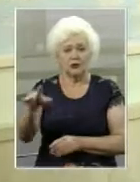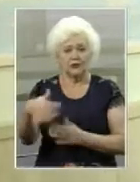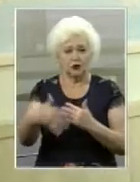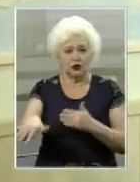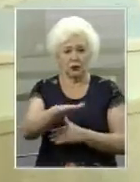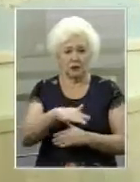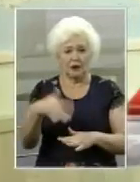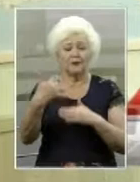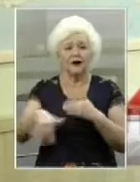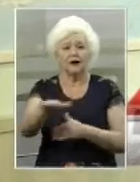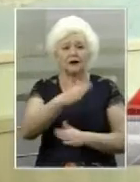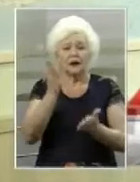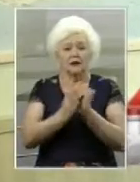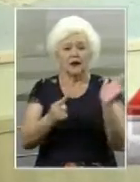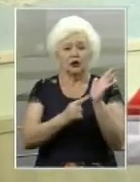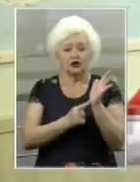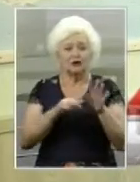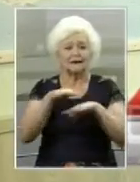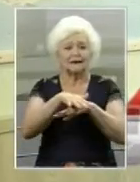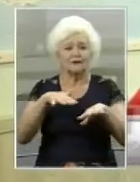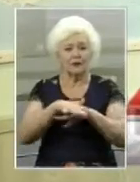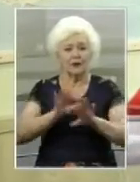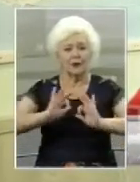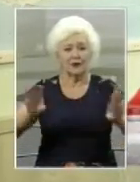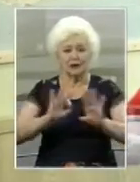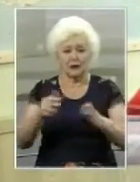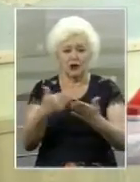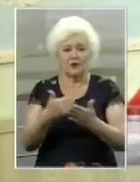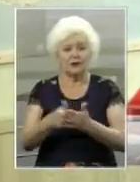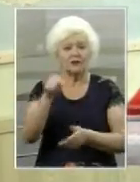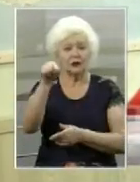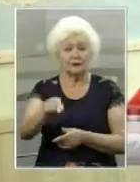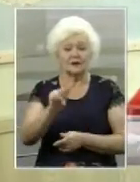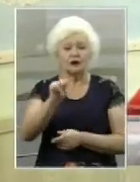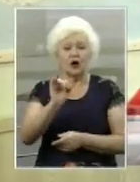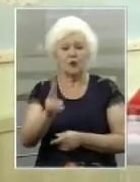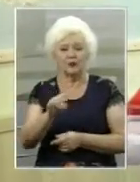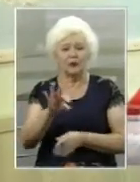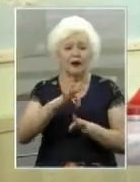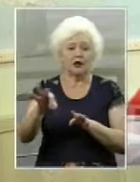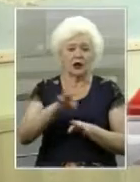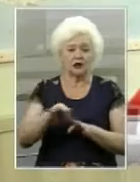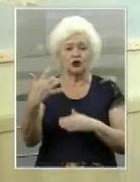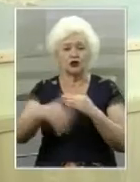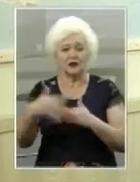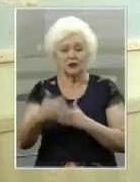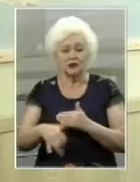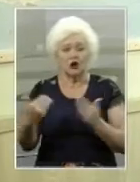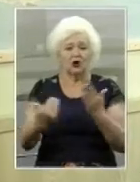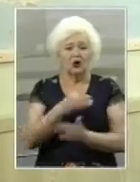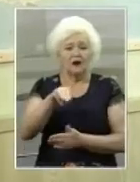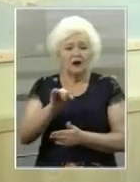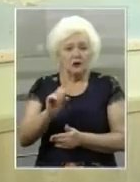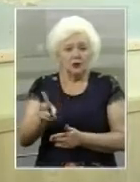На Херсонщині є 6 цифрових передавачів. Власне, це Чаплинка, Генічеськ, Херсон,